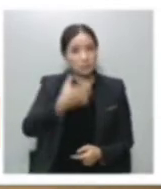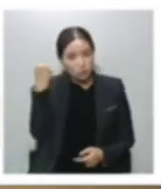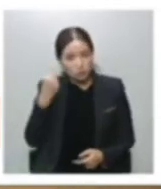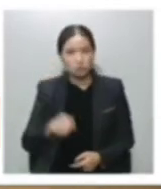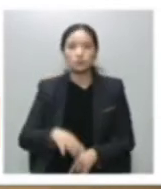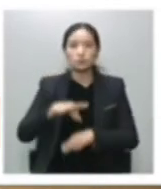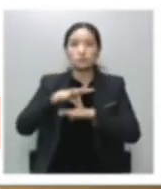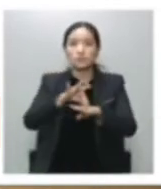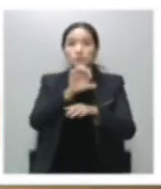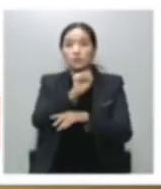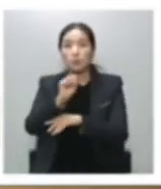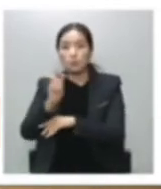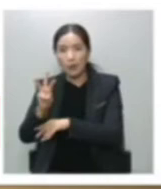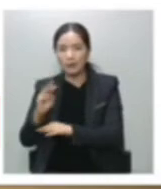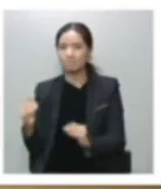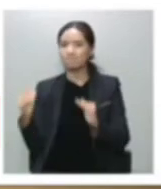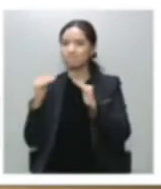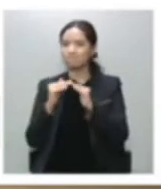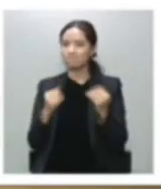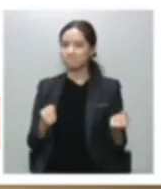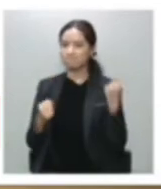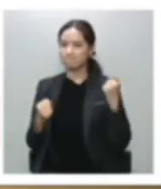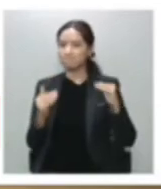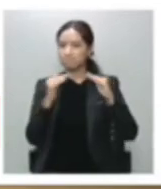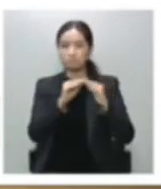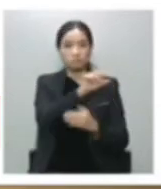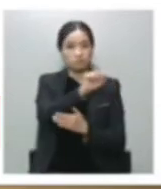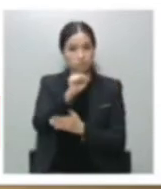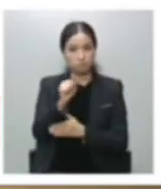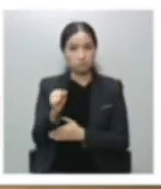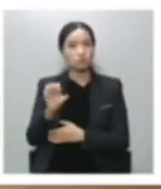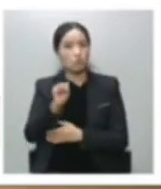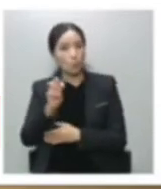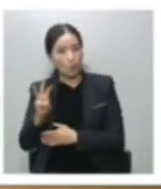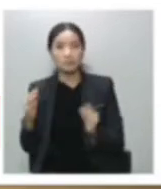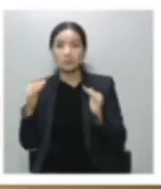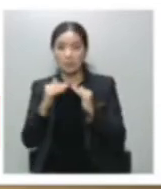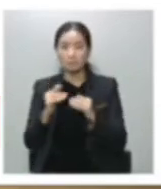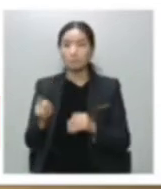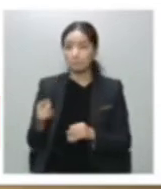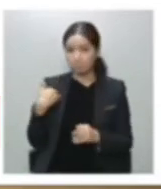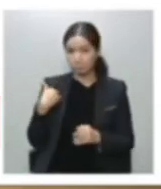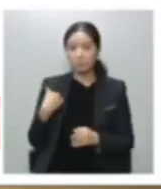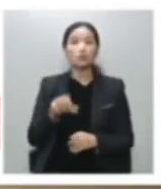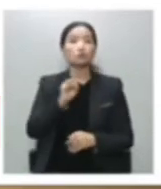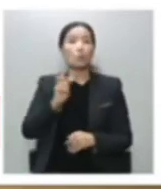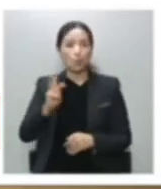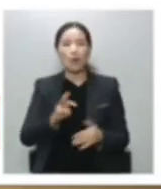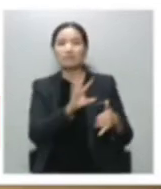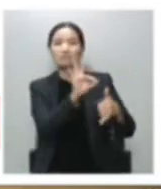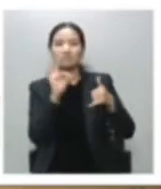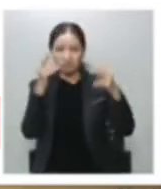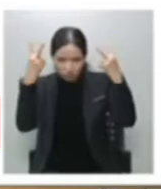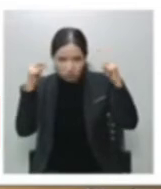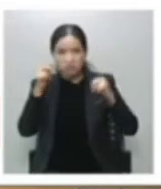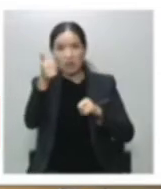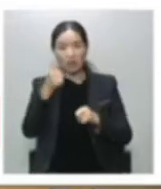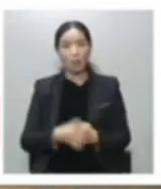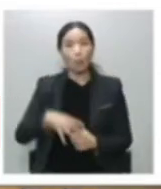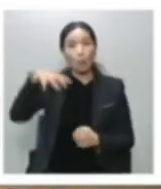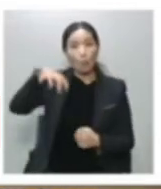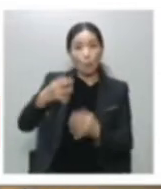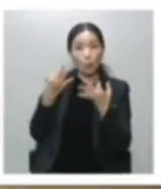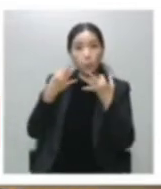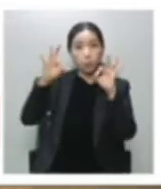ว.ให้มีอำนาจเท่ากับสส.มีบทเฉพาะการให้สว.สามารถจะเลือกนายกรัฐมนตรีได้และองค์กรอิสระท่าน